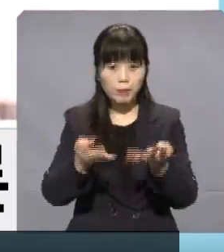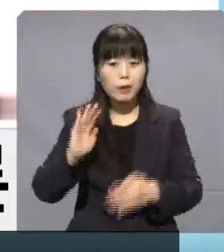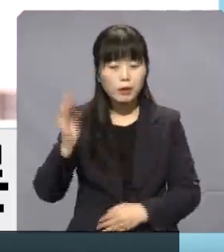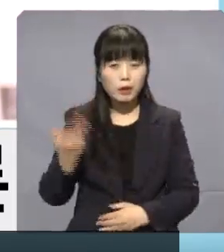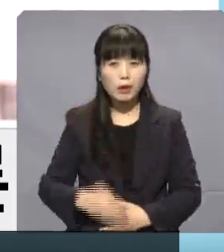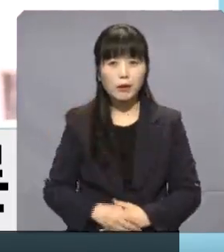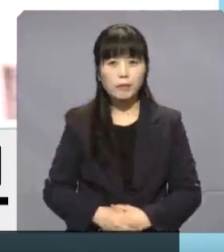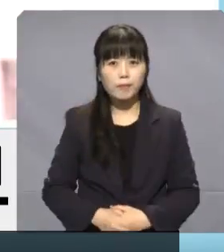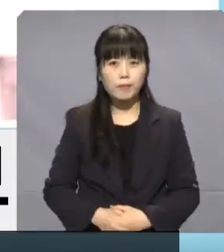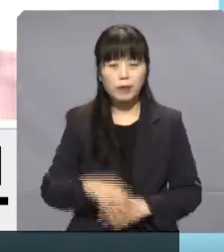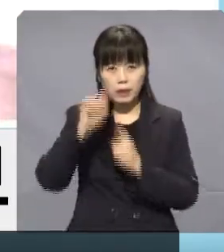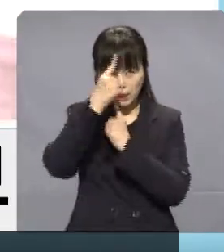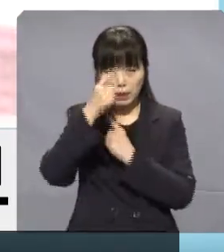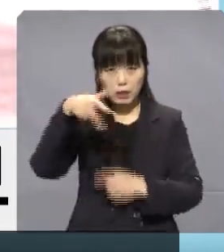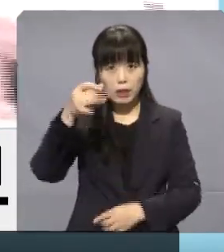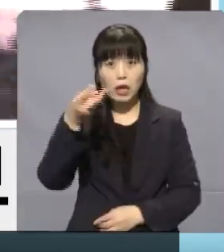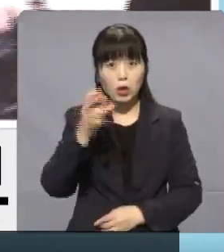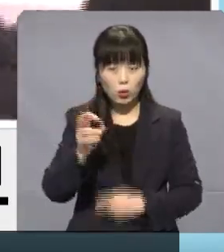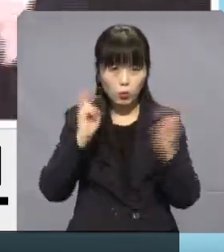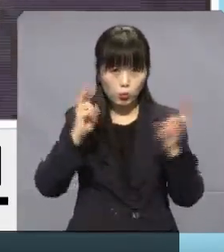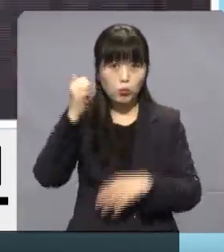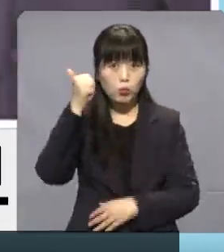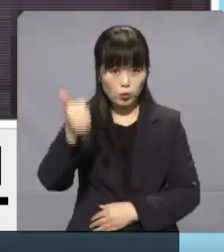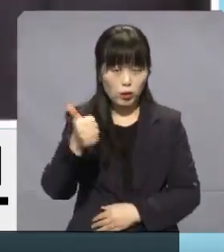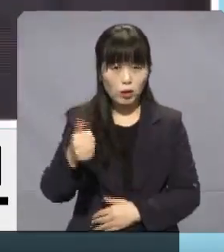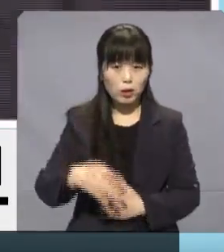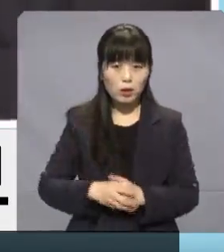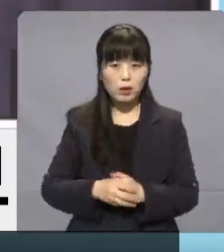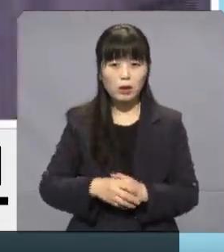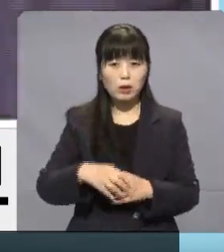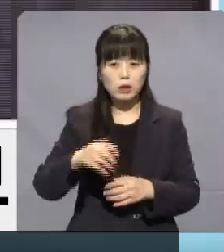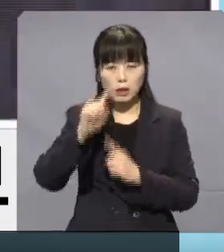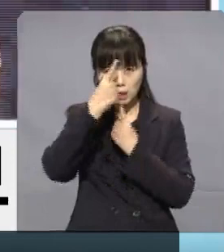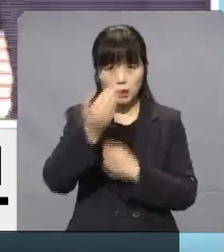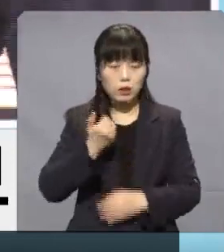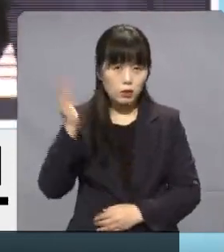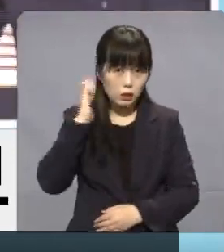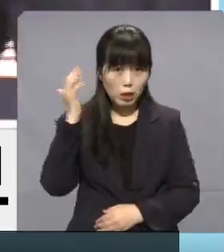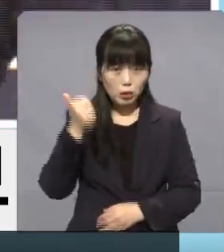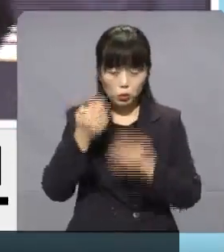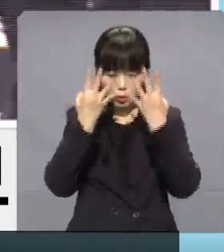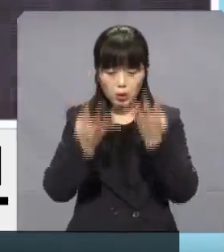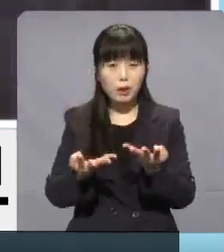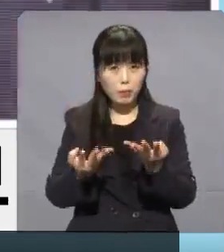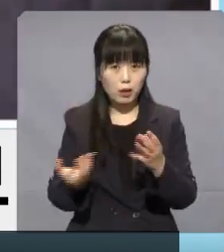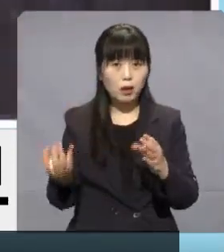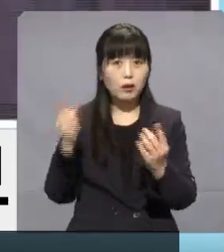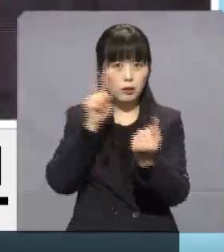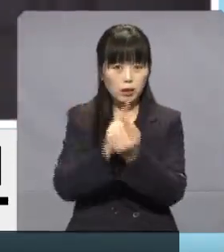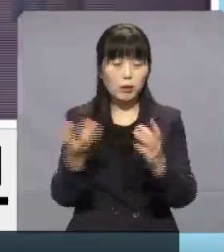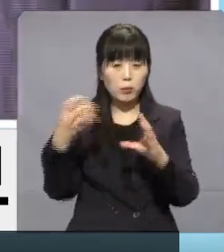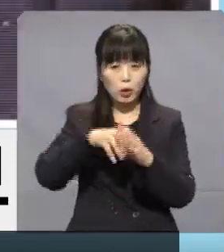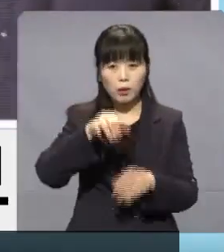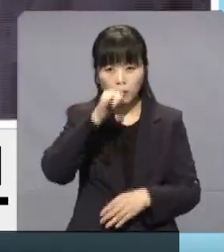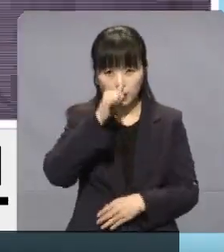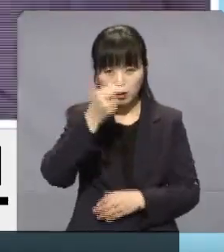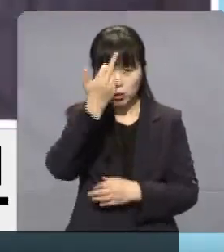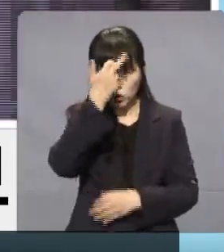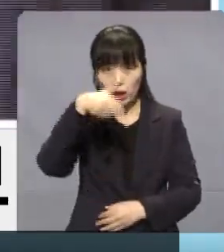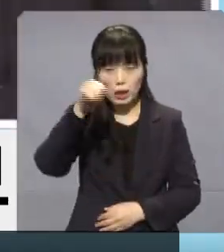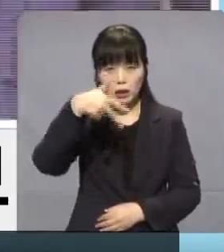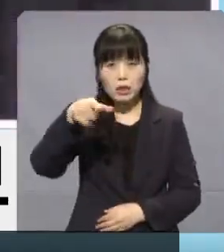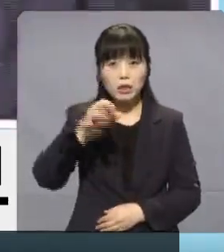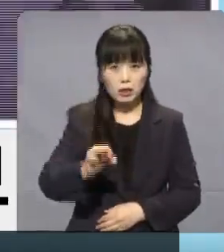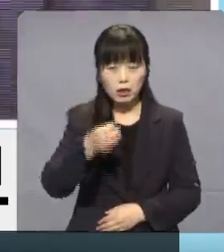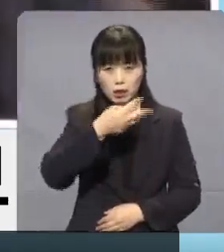않습니까? 뭐 이재용 부회장은 말할 것도 없고, 이명박 전 대통령도 이제 사면 대상에 포함될 것으로 이렇게 예상이 되는 마당에, 최지성